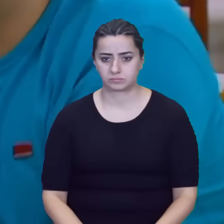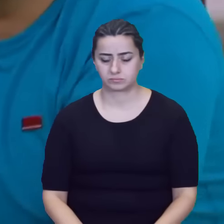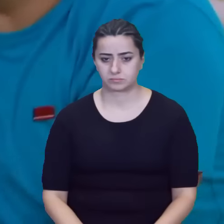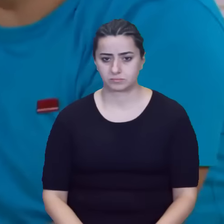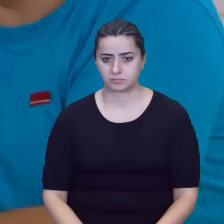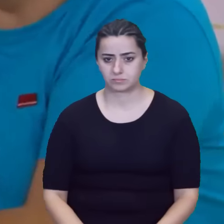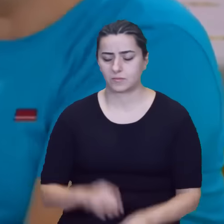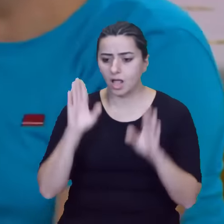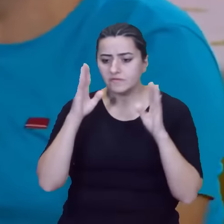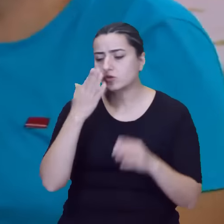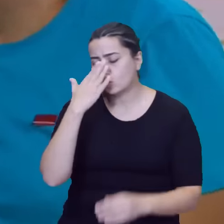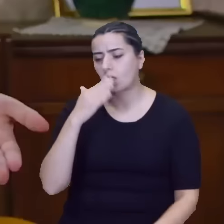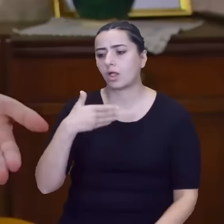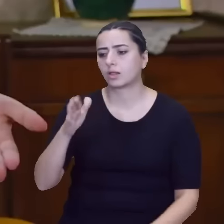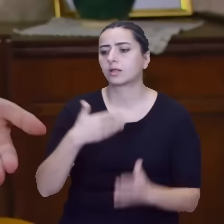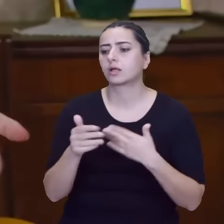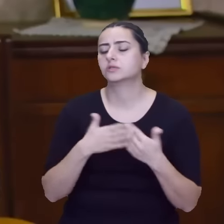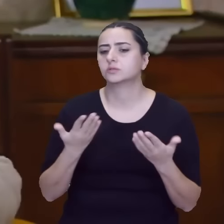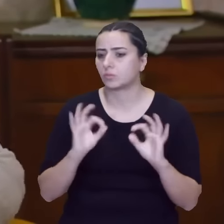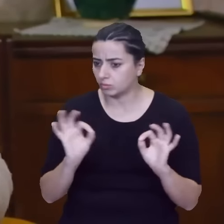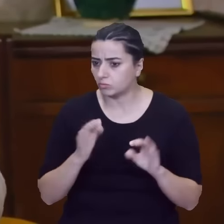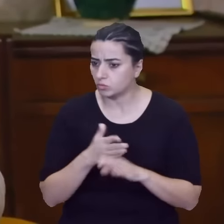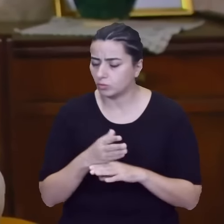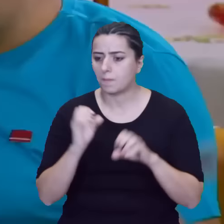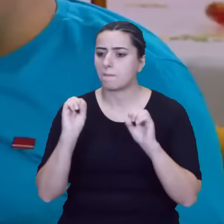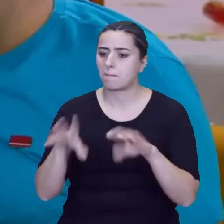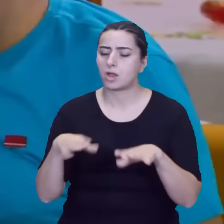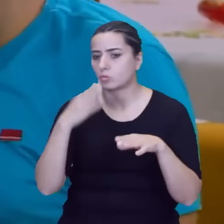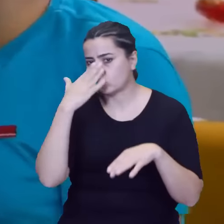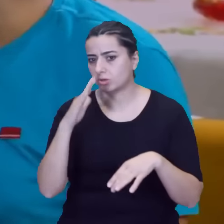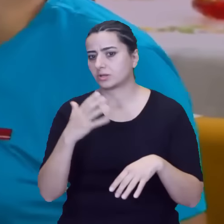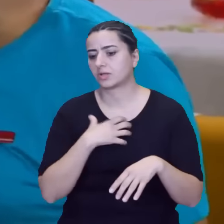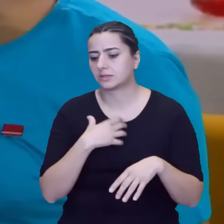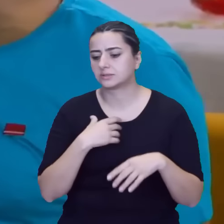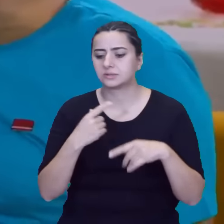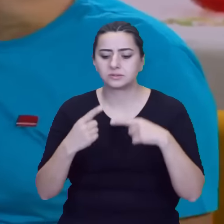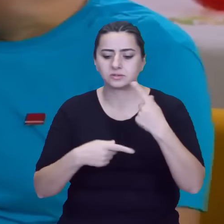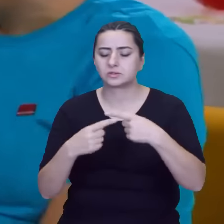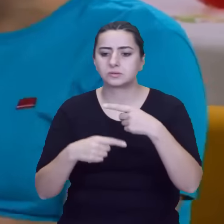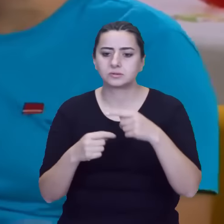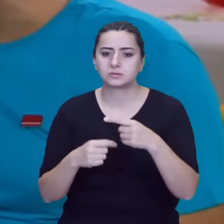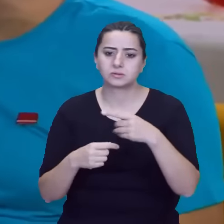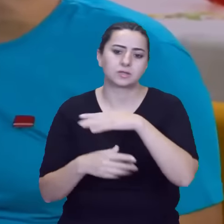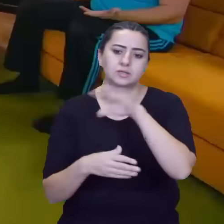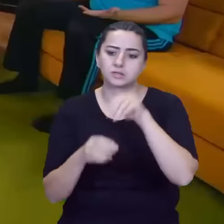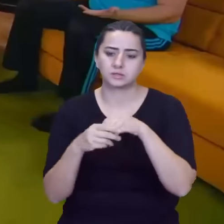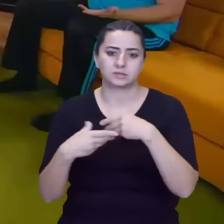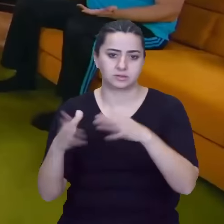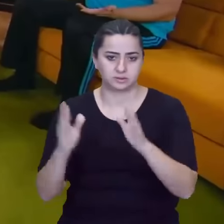canım, hayvanın doğal ortamına ne karışıyorsun? Tabii. Bırak doğasını, besin zinciri diye bir şey var, karışsın